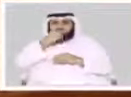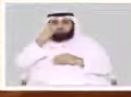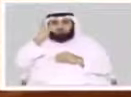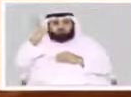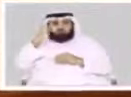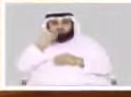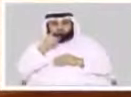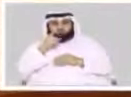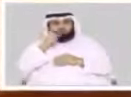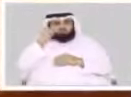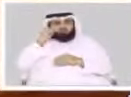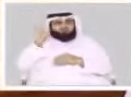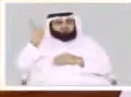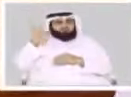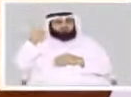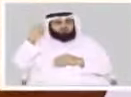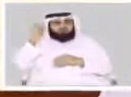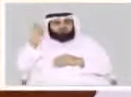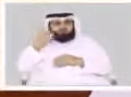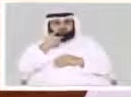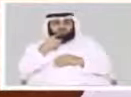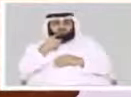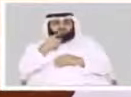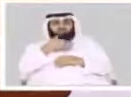وجل ويعترف به ويقر به